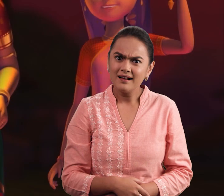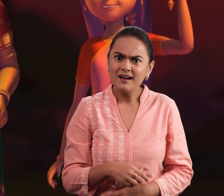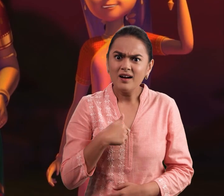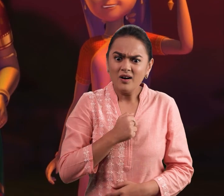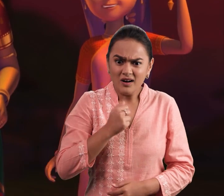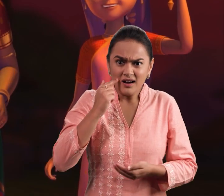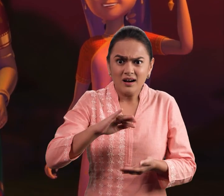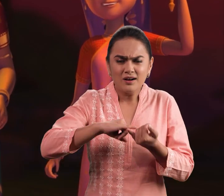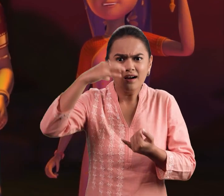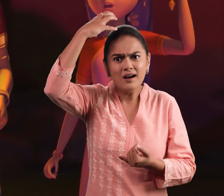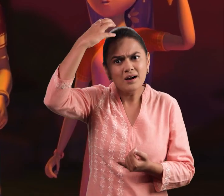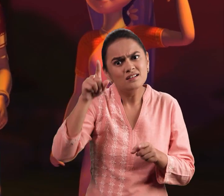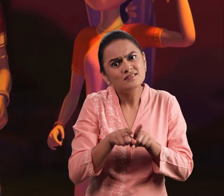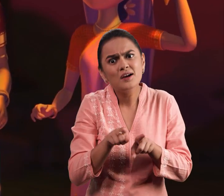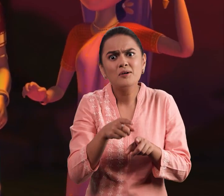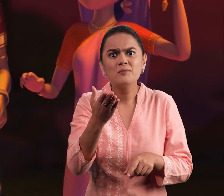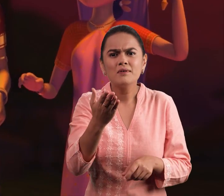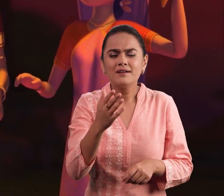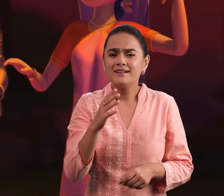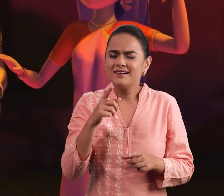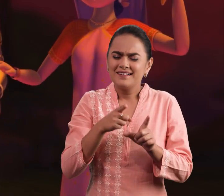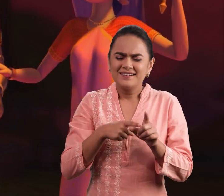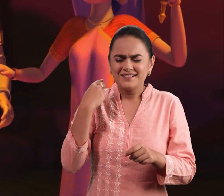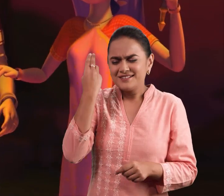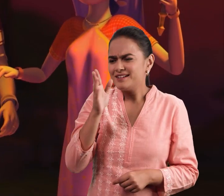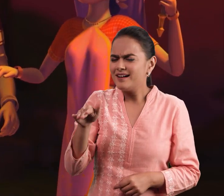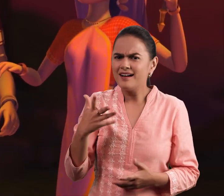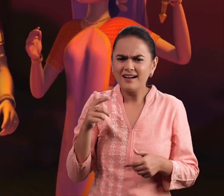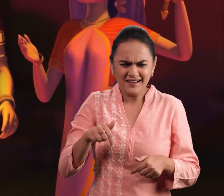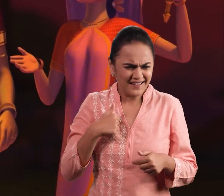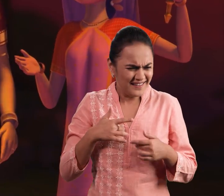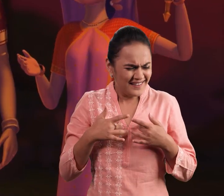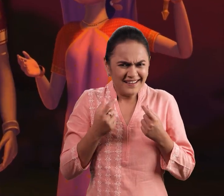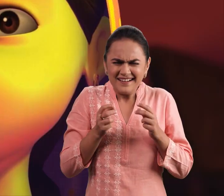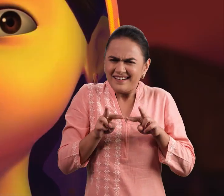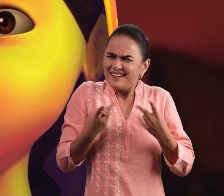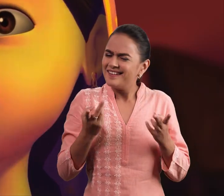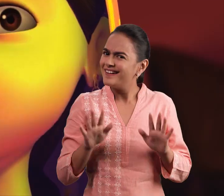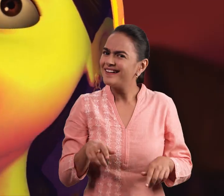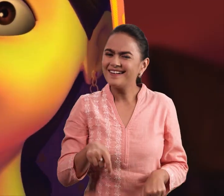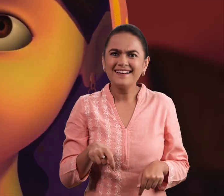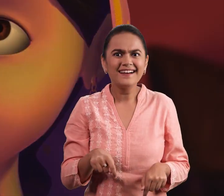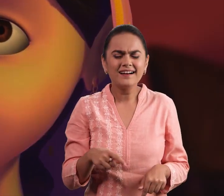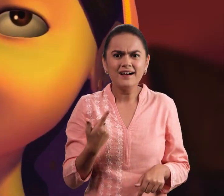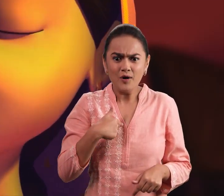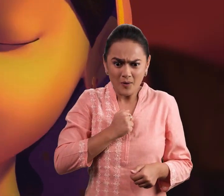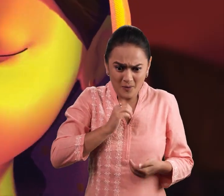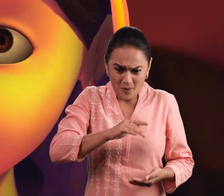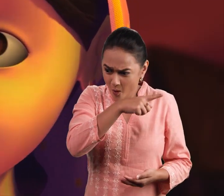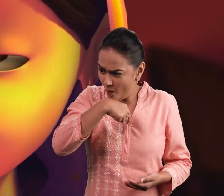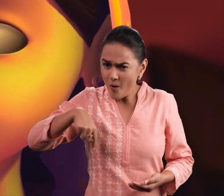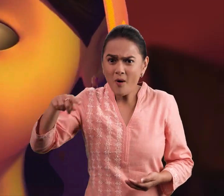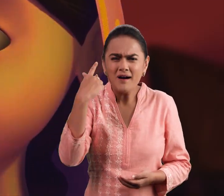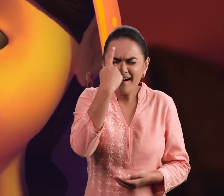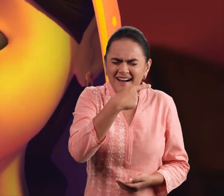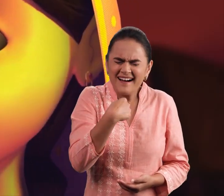मेरा पुत्र सुबाला भी। ओह यशोदा, आज कुछ तो विशेष बात है। हम सबके पुत्र बड़े